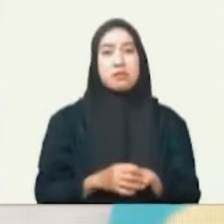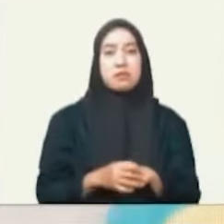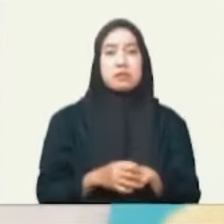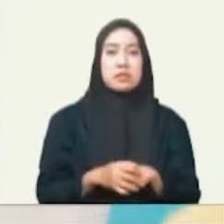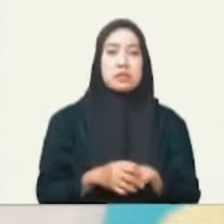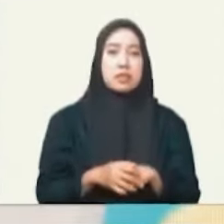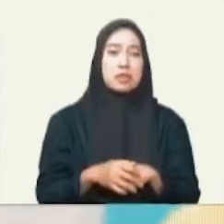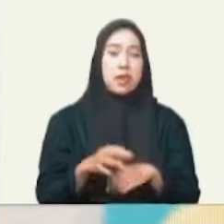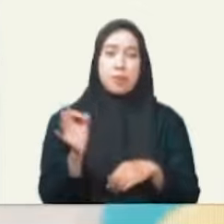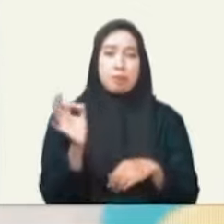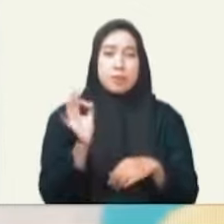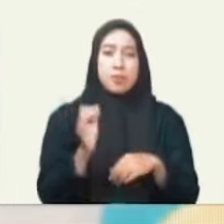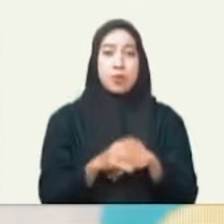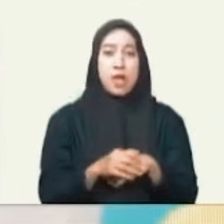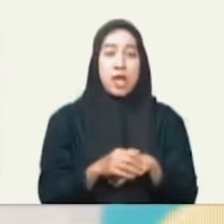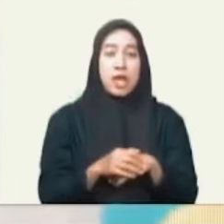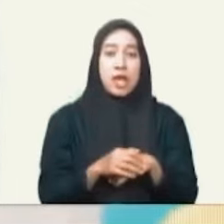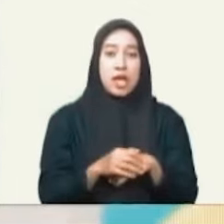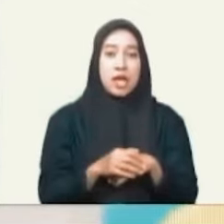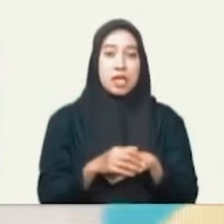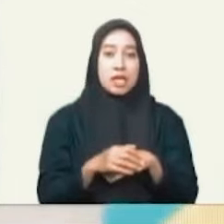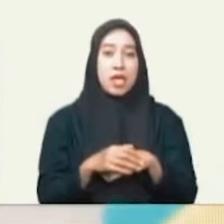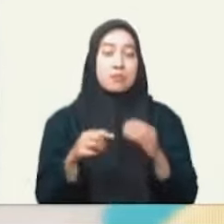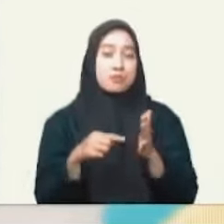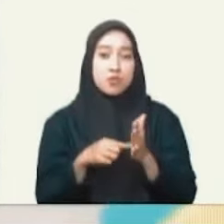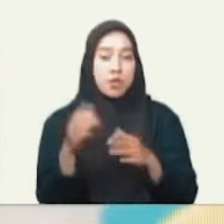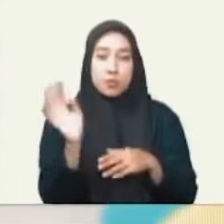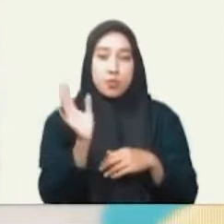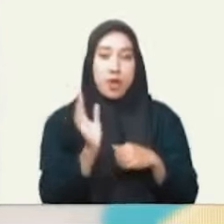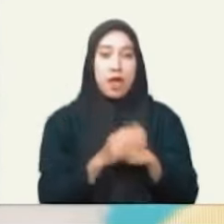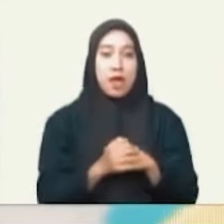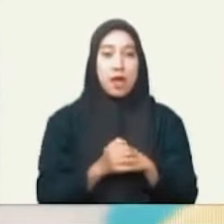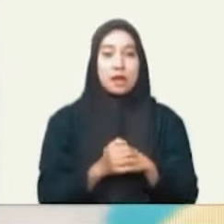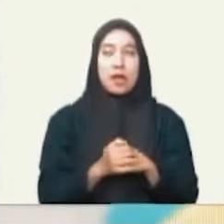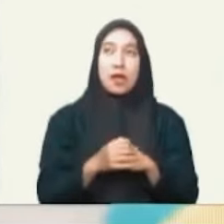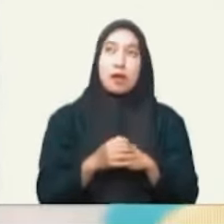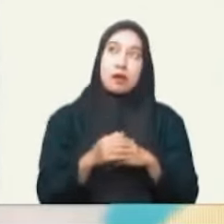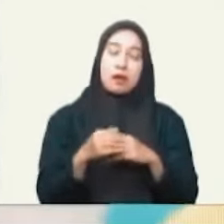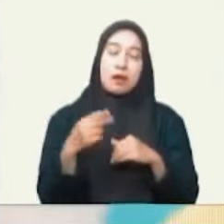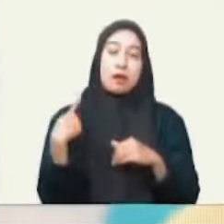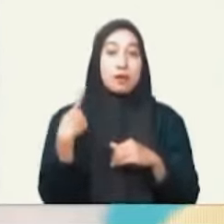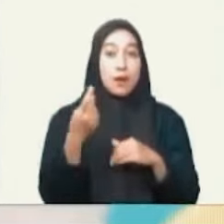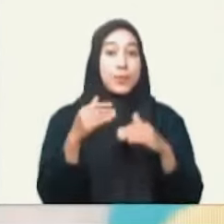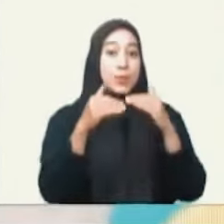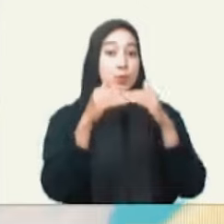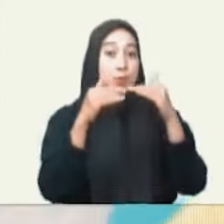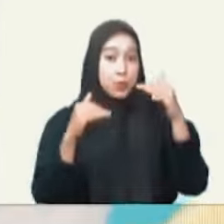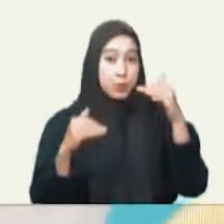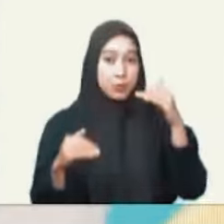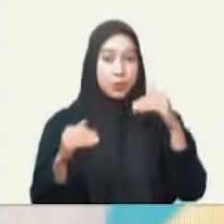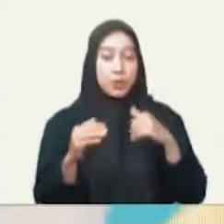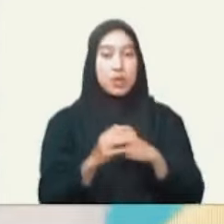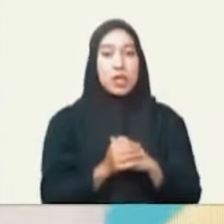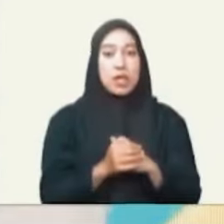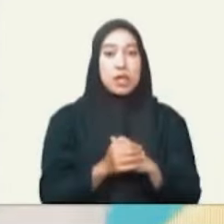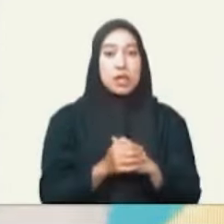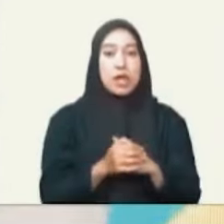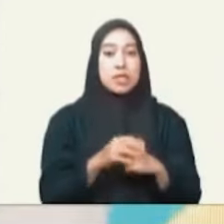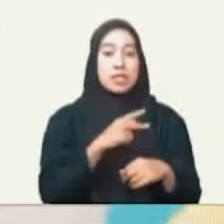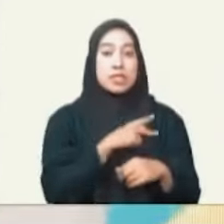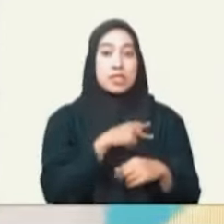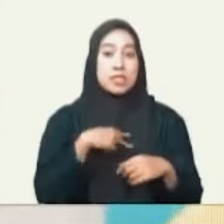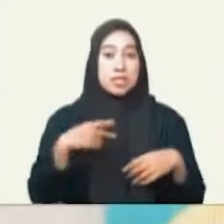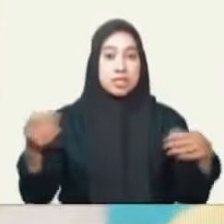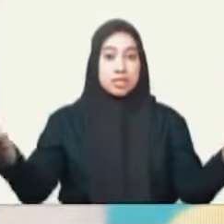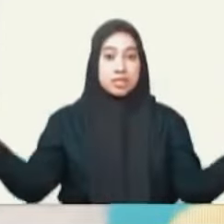dengan pusat. Nah, oleh sebab itu, setelah kami turun berapa dengan dinas kesehatan, waktu